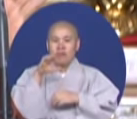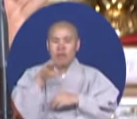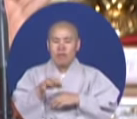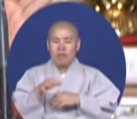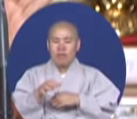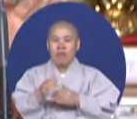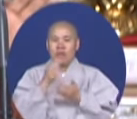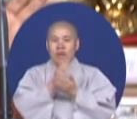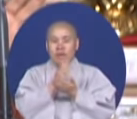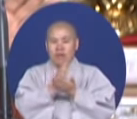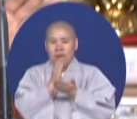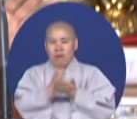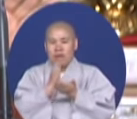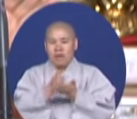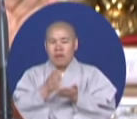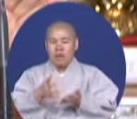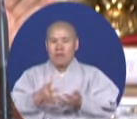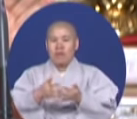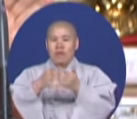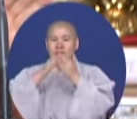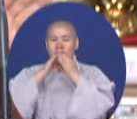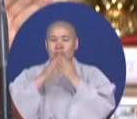온갖 건물을 잘 지어요.